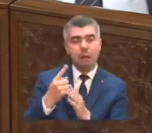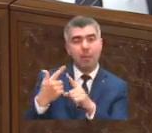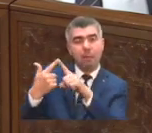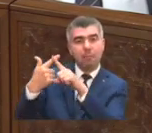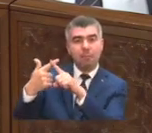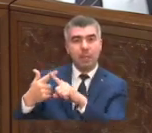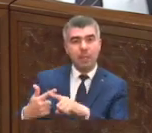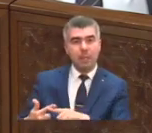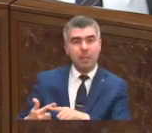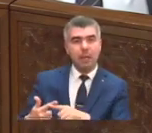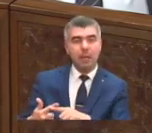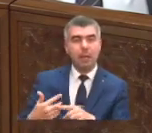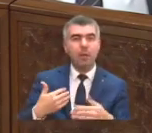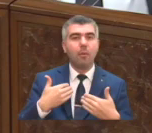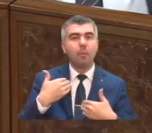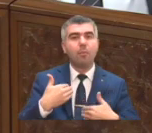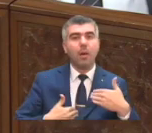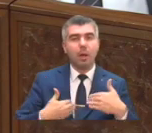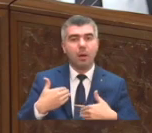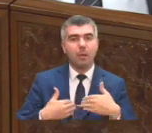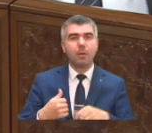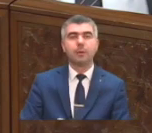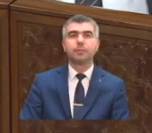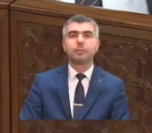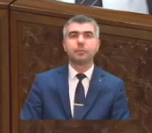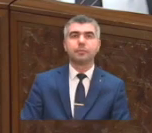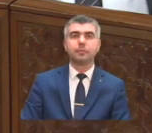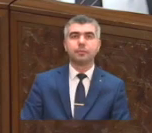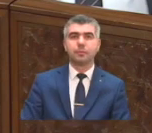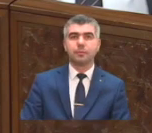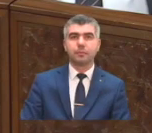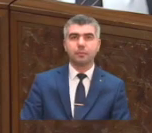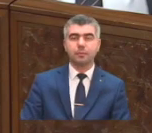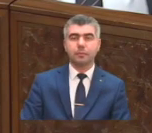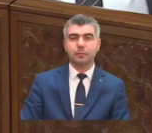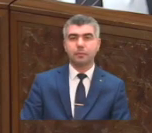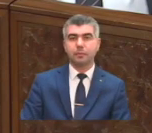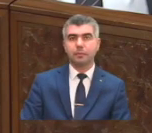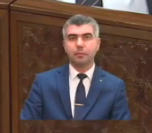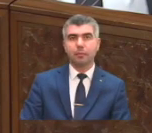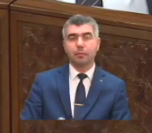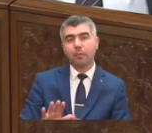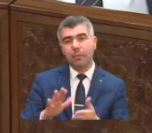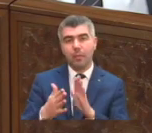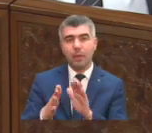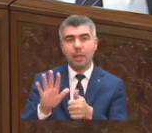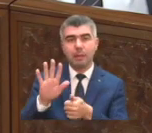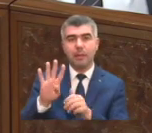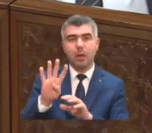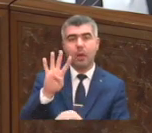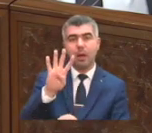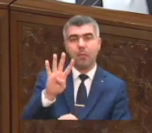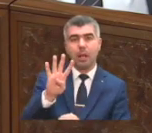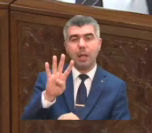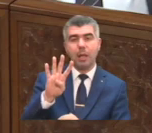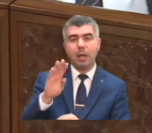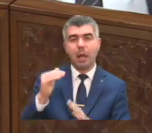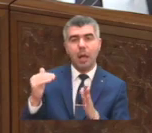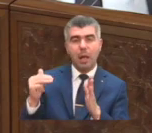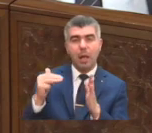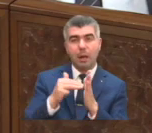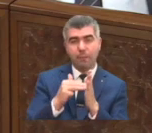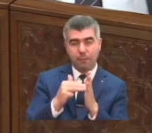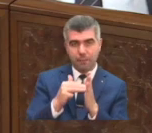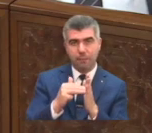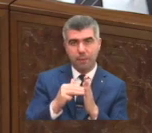من قبل بالنسبة للأشخاص في وضعية إعاقة، اللي مكنات أكثر من 46 ألف من الأشخاص في وضعية إعاقة باش يستافدوا